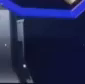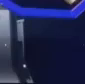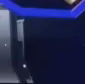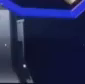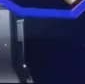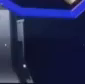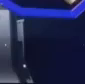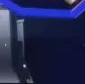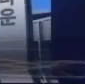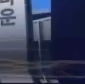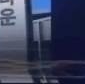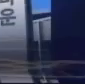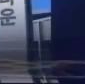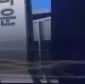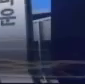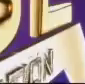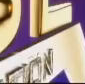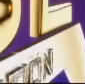음 으